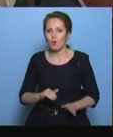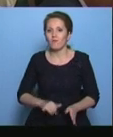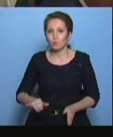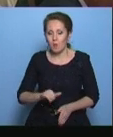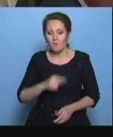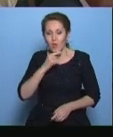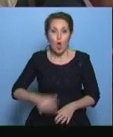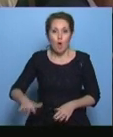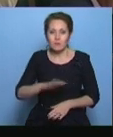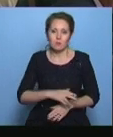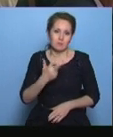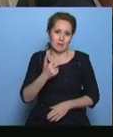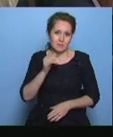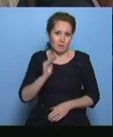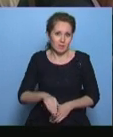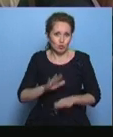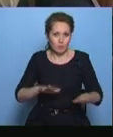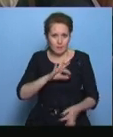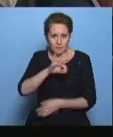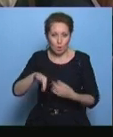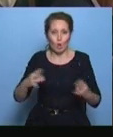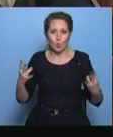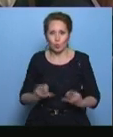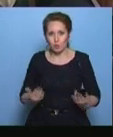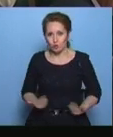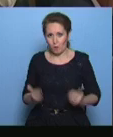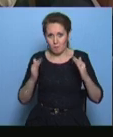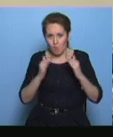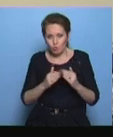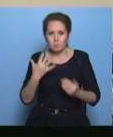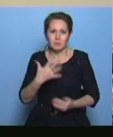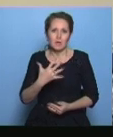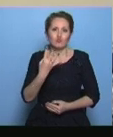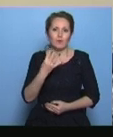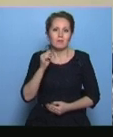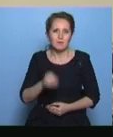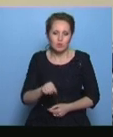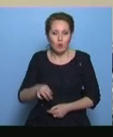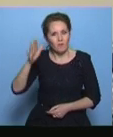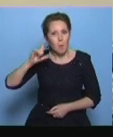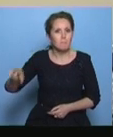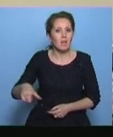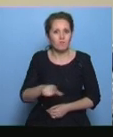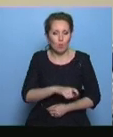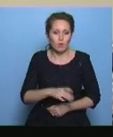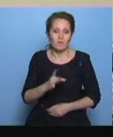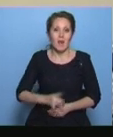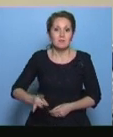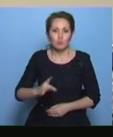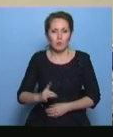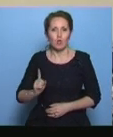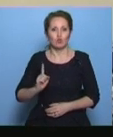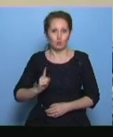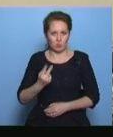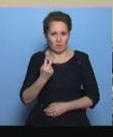300 тысяч детей-сирот нуждаются в жилплощади, 54 тысячи из них в Приволжье. В республике своих квадратных метров ожидают 2 тысячи